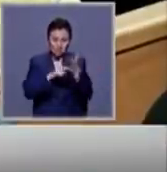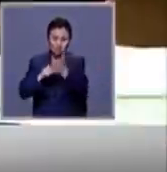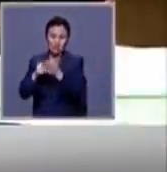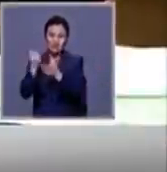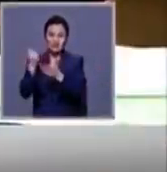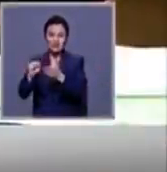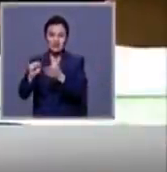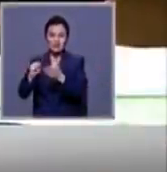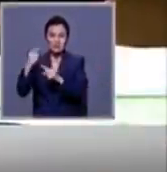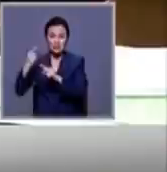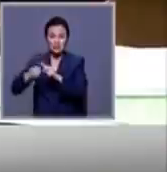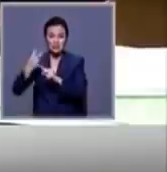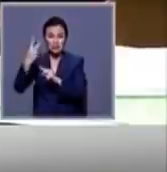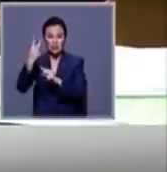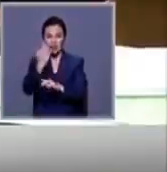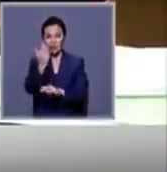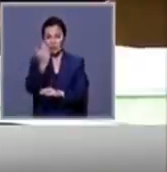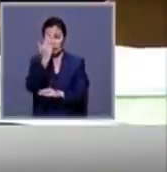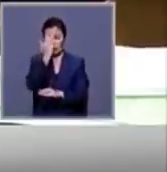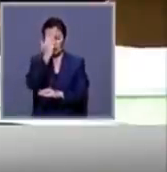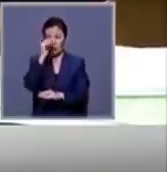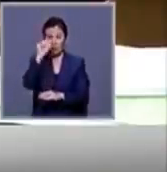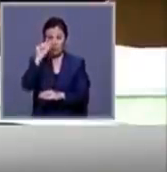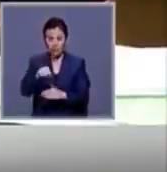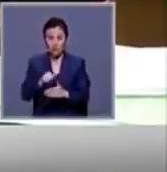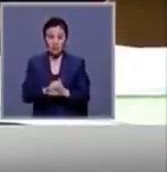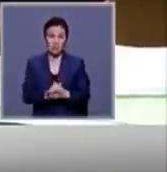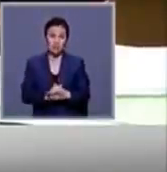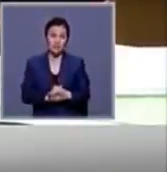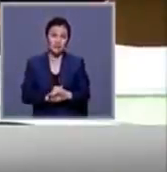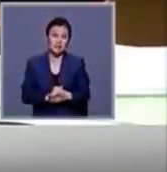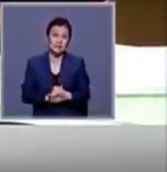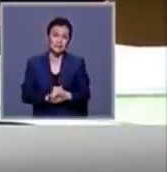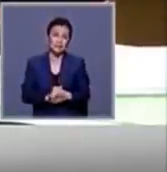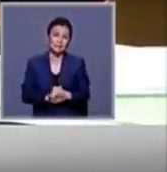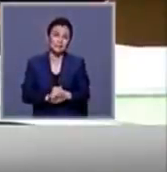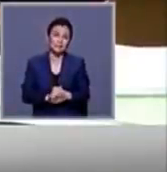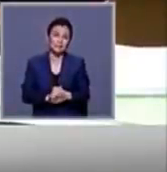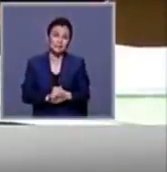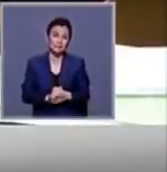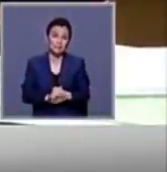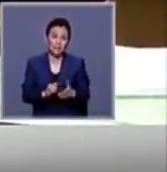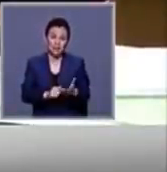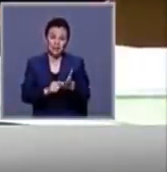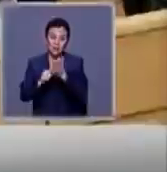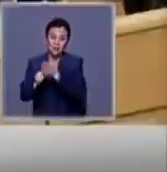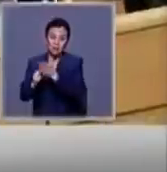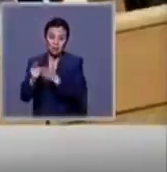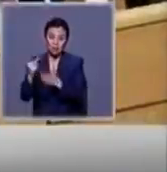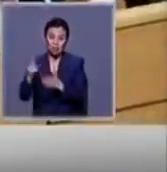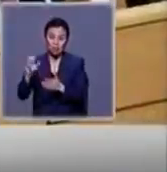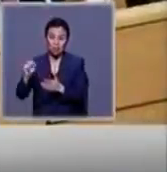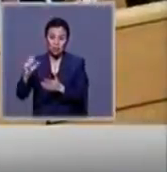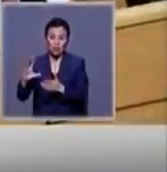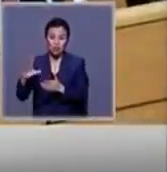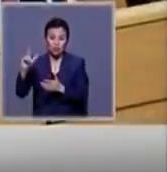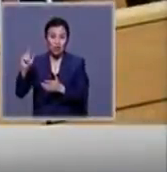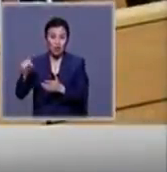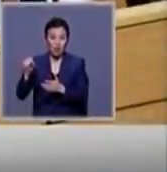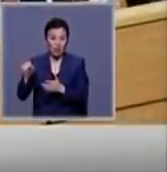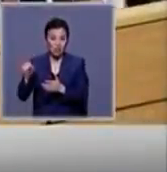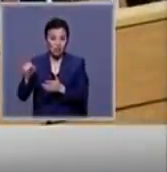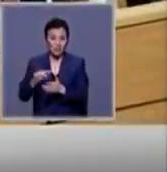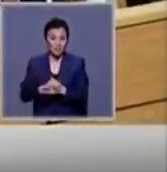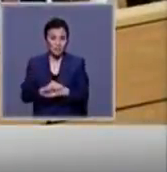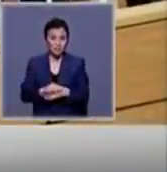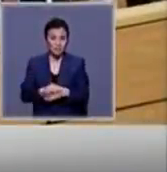าก ับชั้นมา เอ้าก็ทีนี้ส่งให้คสช. ไม่น้อยกว่า15วัน โดยแยก ผู้